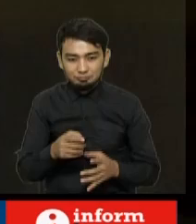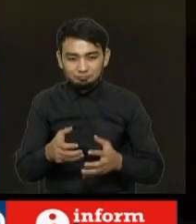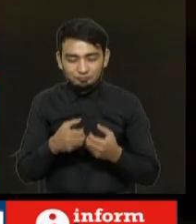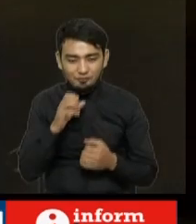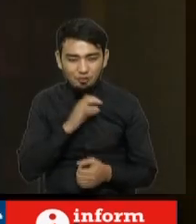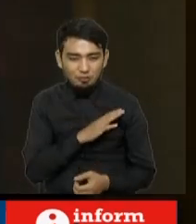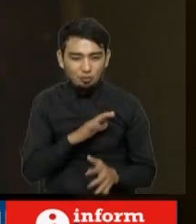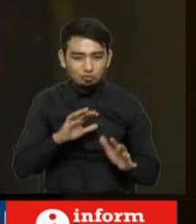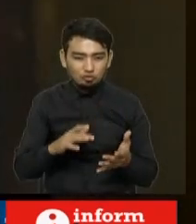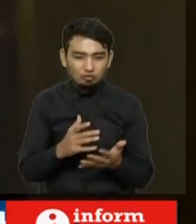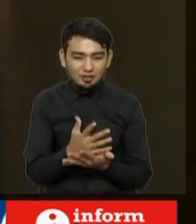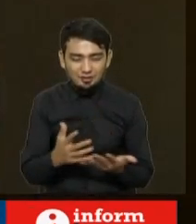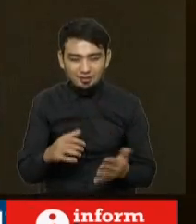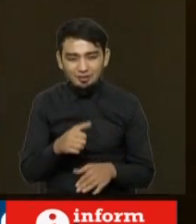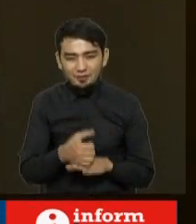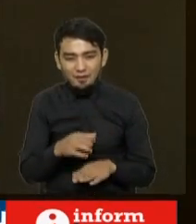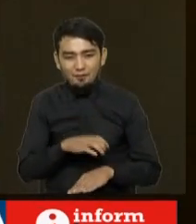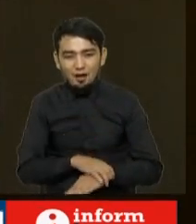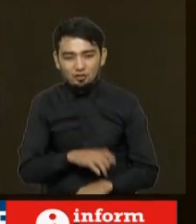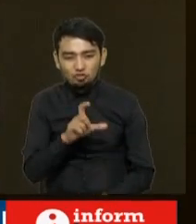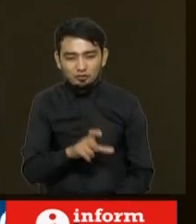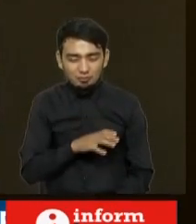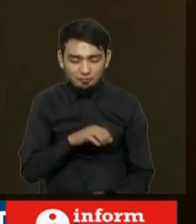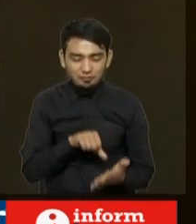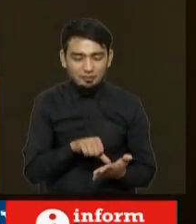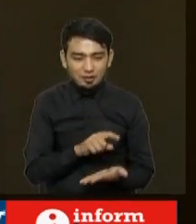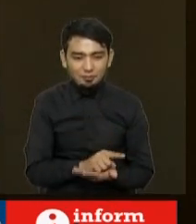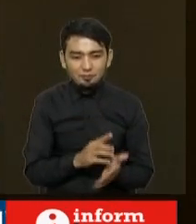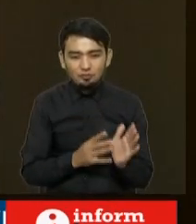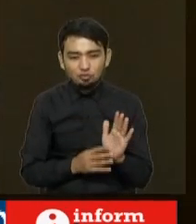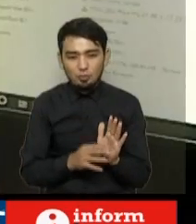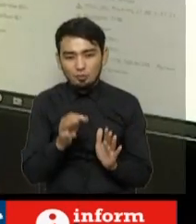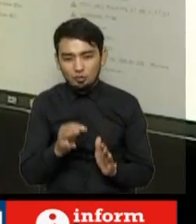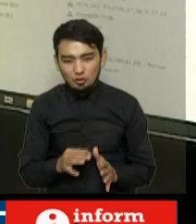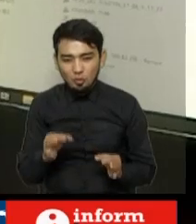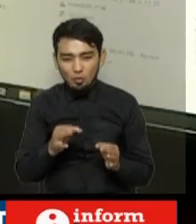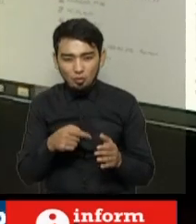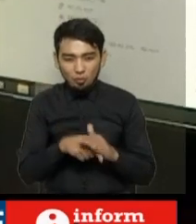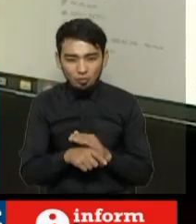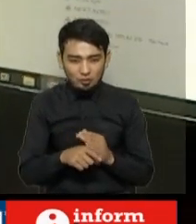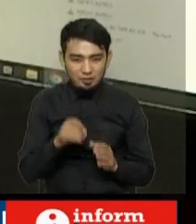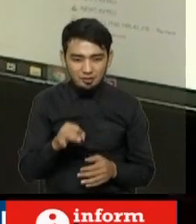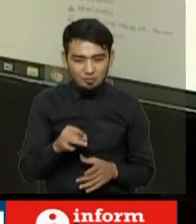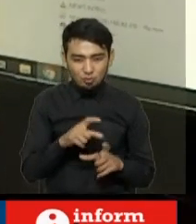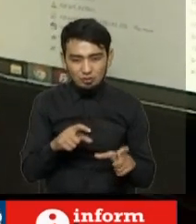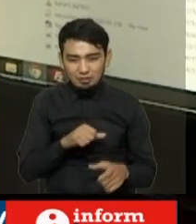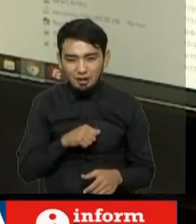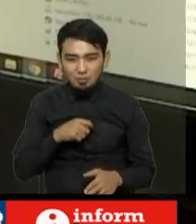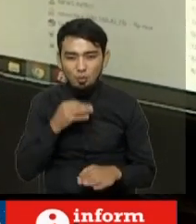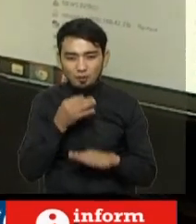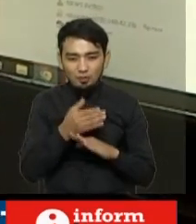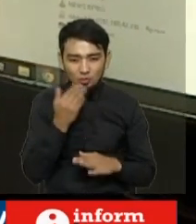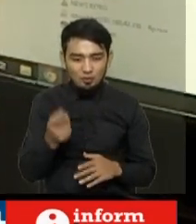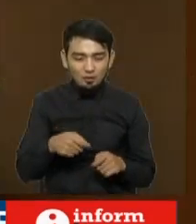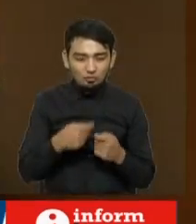большинстве случаев остается человеческий фактор. Около 90% утечек данных происходят из-за некомпетентности или